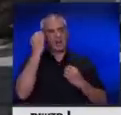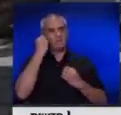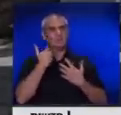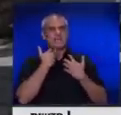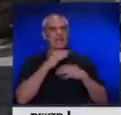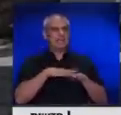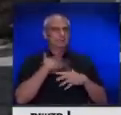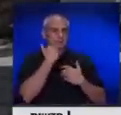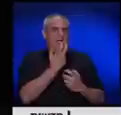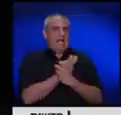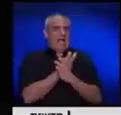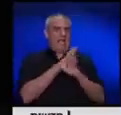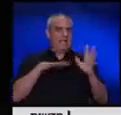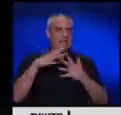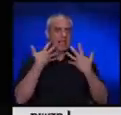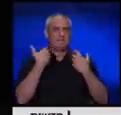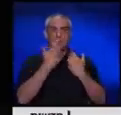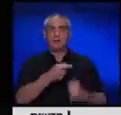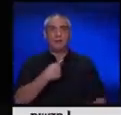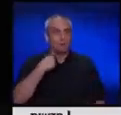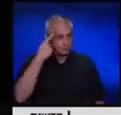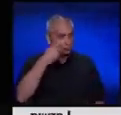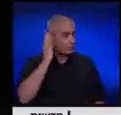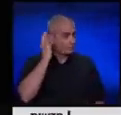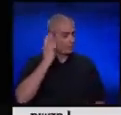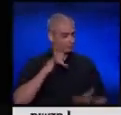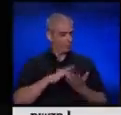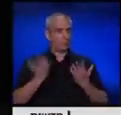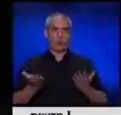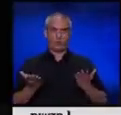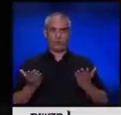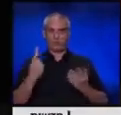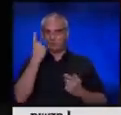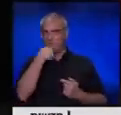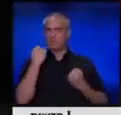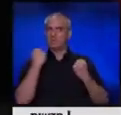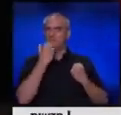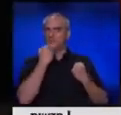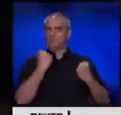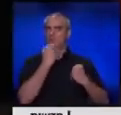הרעיל בסטודיו הזה. אני חושב שאת בחורה עם נוכחות, עם פנים חזקות